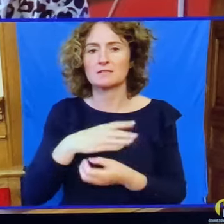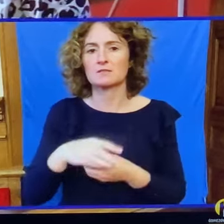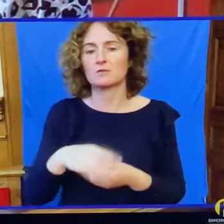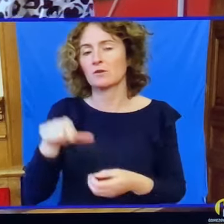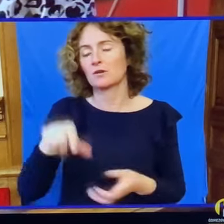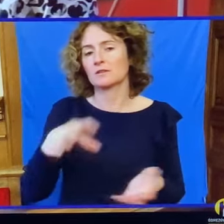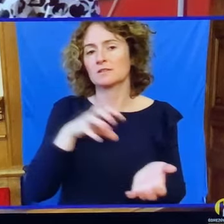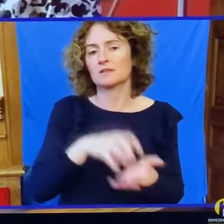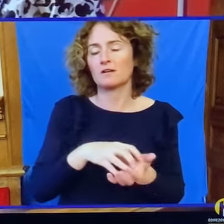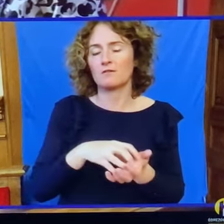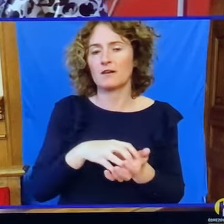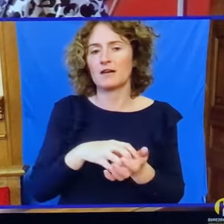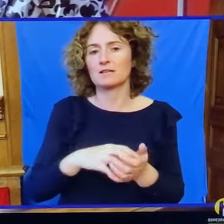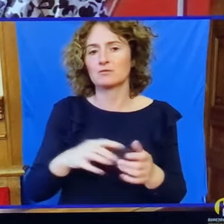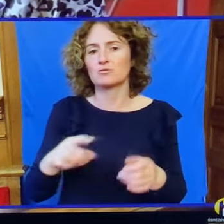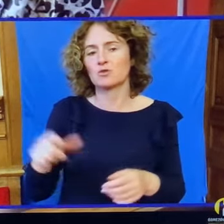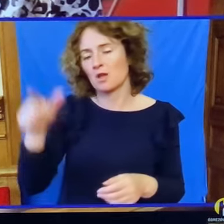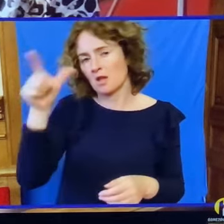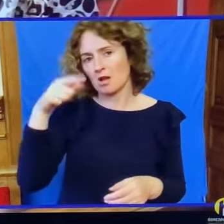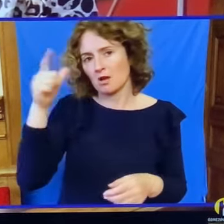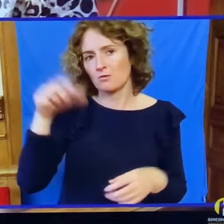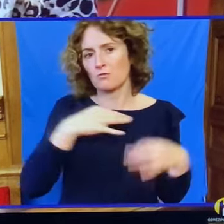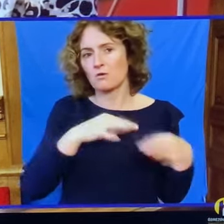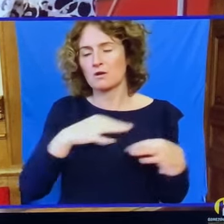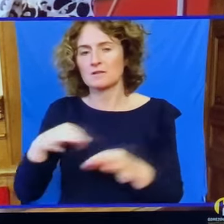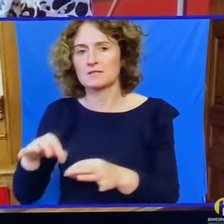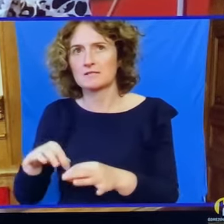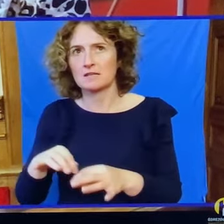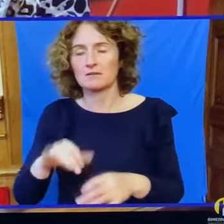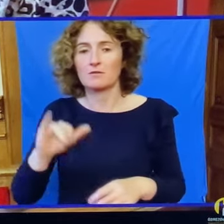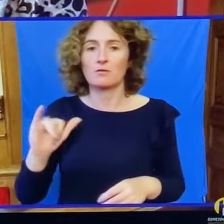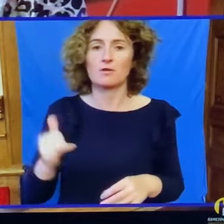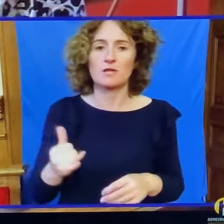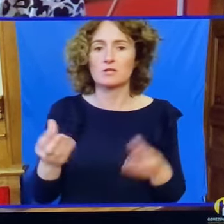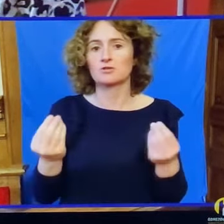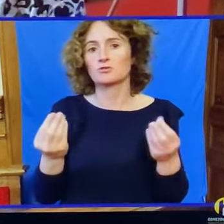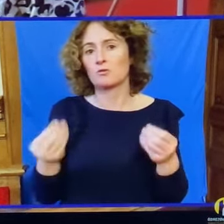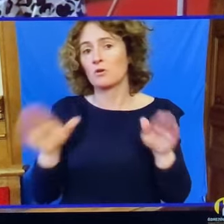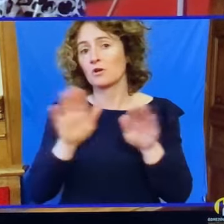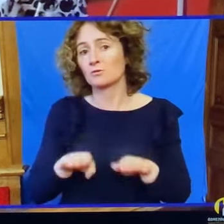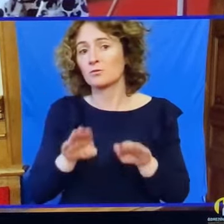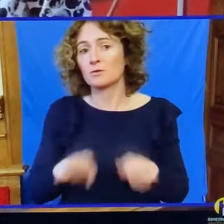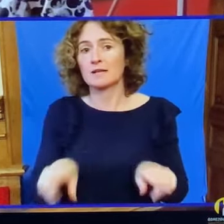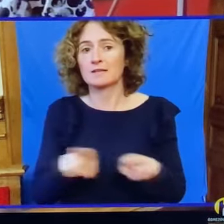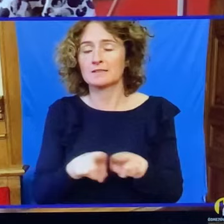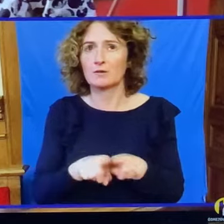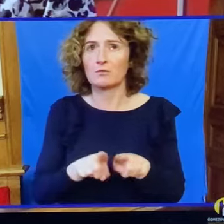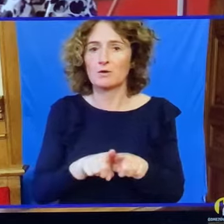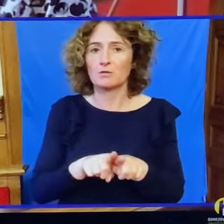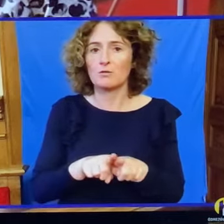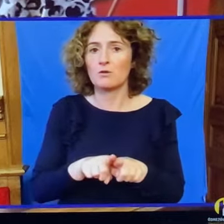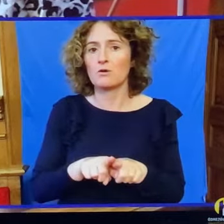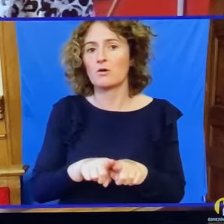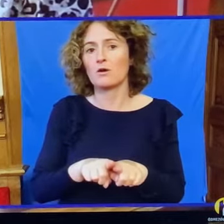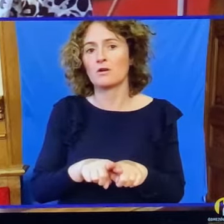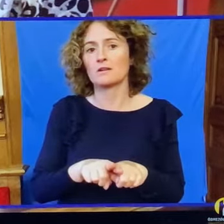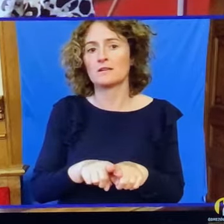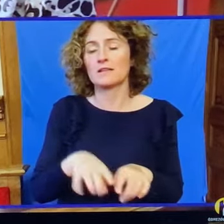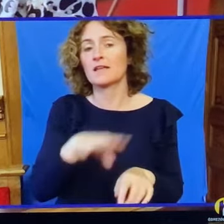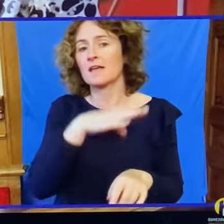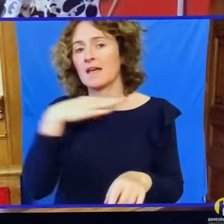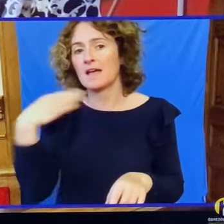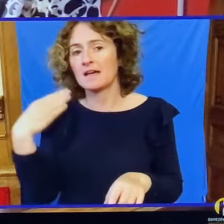szerveztünk, valamint szép számmal ülhetnek itt olyanok, akik elégedetten,